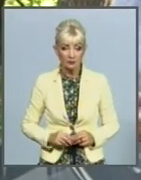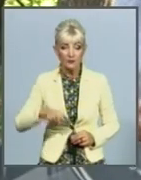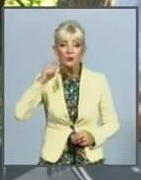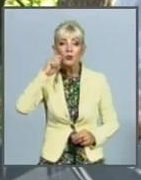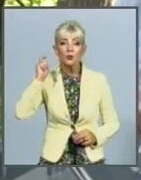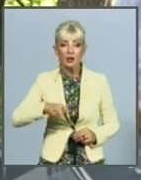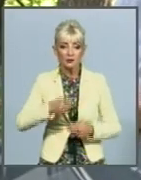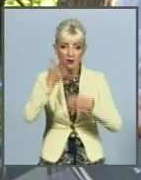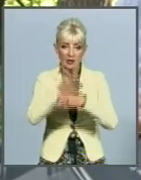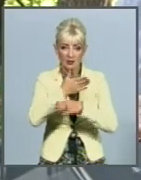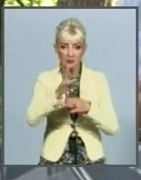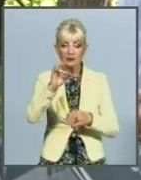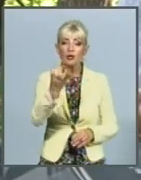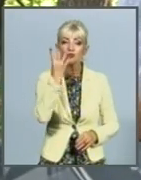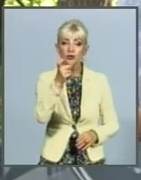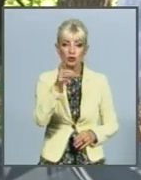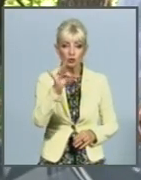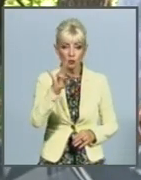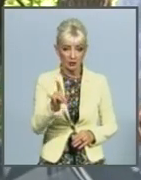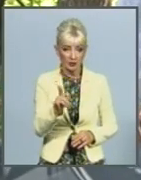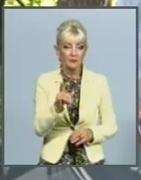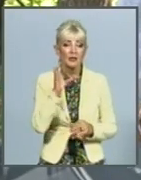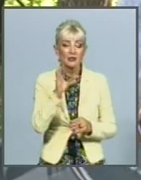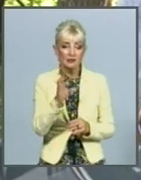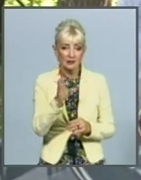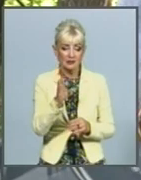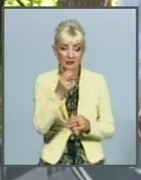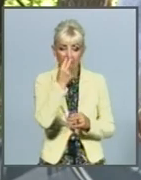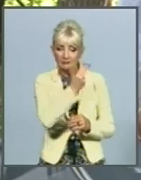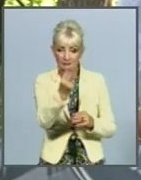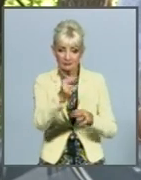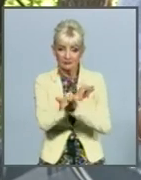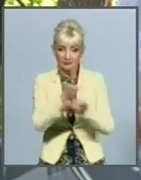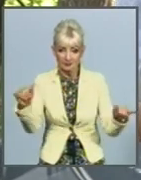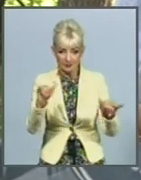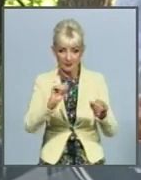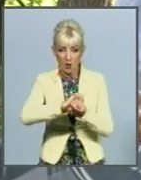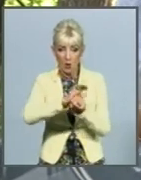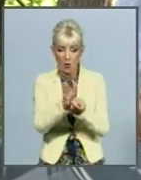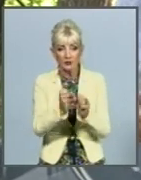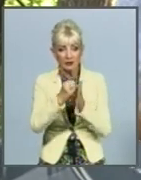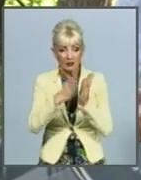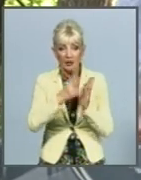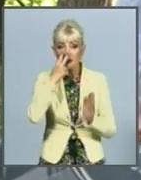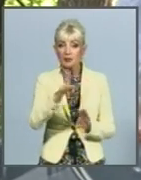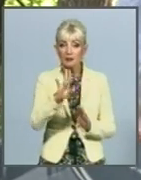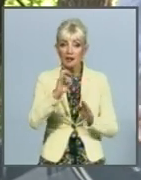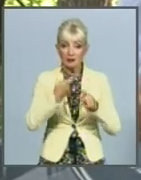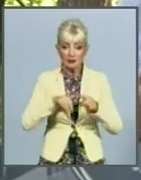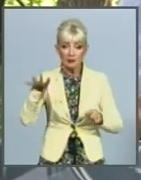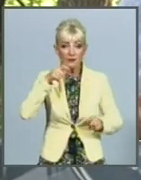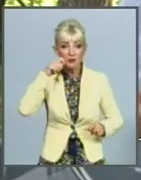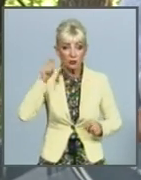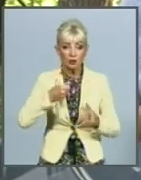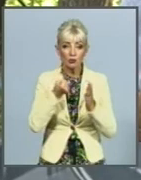Україну розбили на 4 зони з огляду інтенсивності розповсюдження COVID-19. Втім, не дивлячись на це, по всій країні